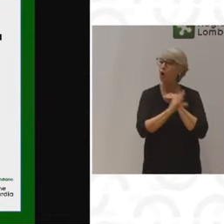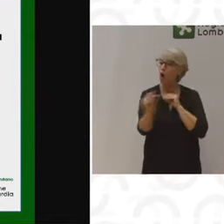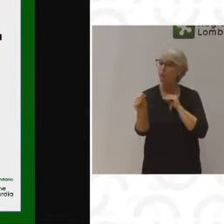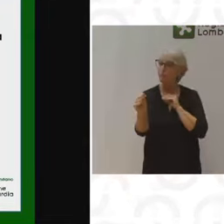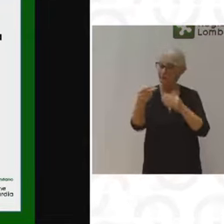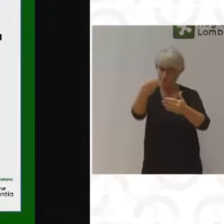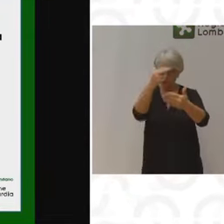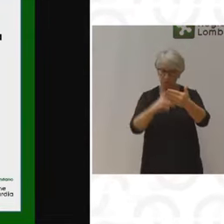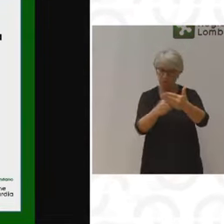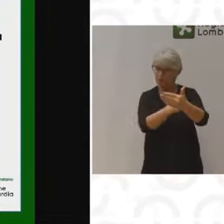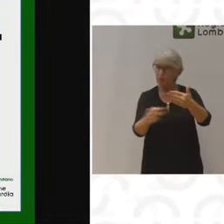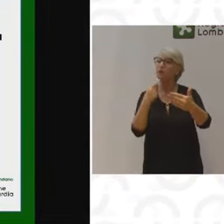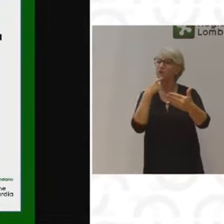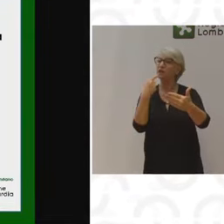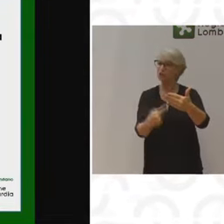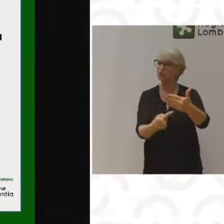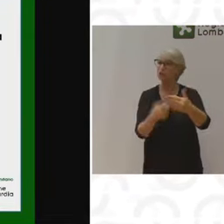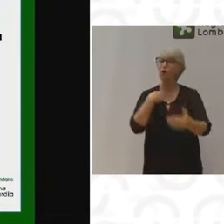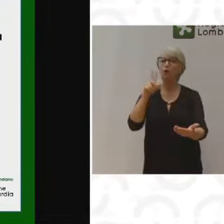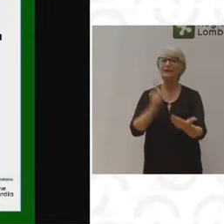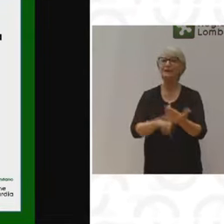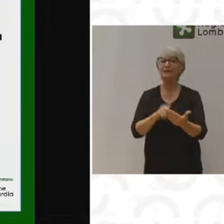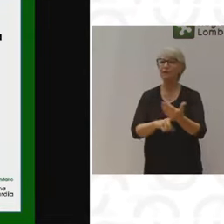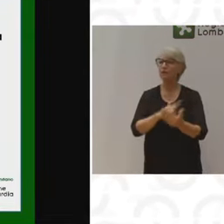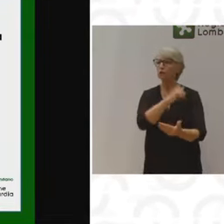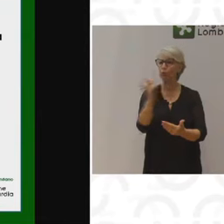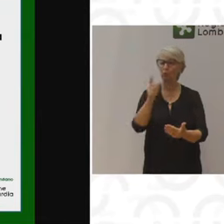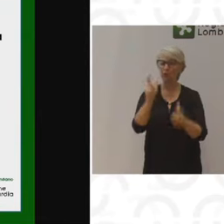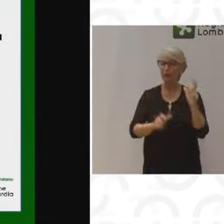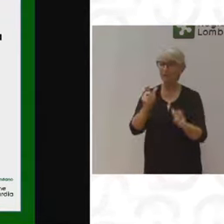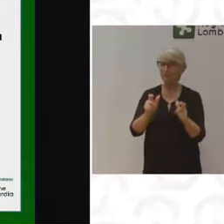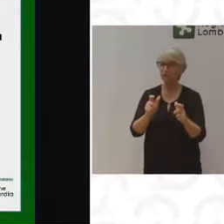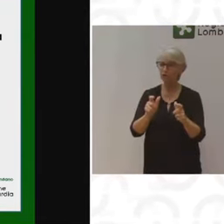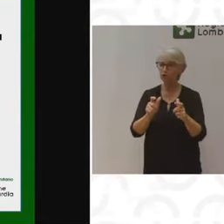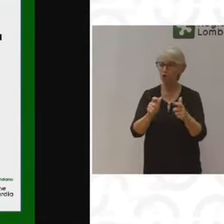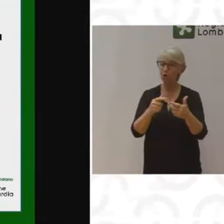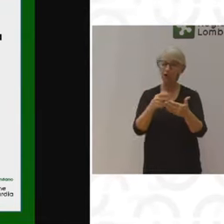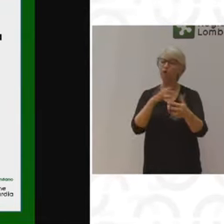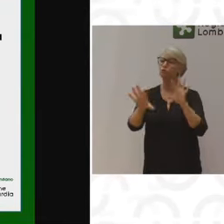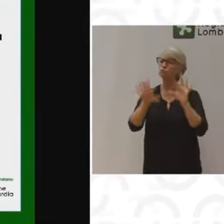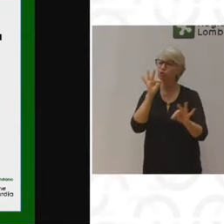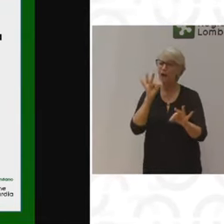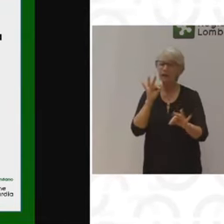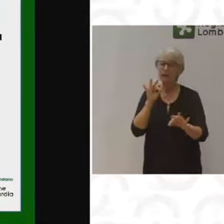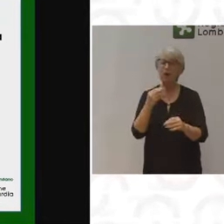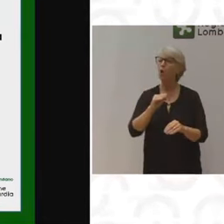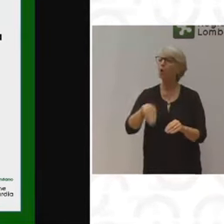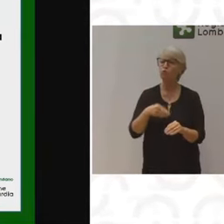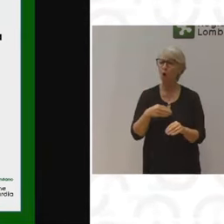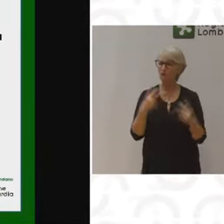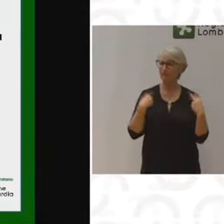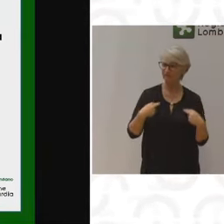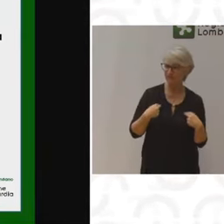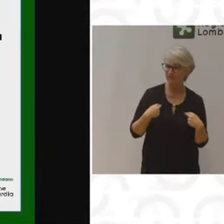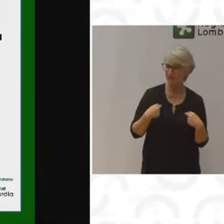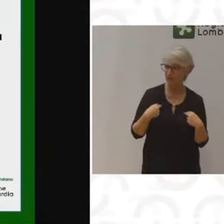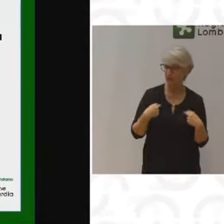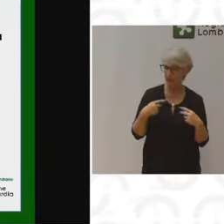sottotraccia che dice che c'è un diritto che riguarda tutte le persone, che è quello di scegliere dove e con chi vivere, ma